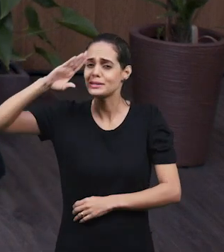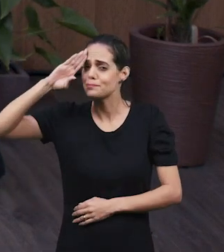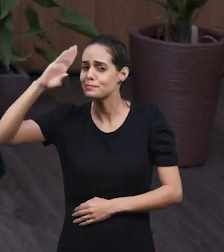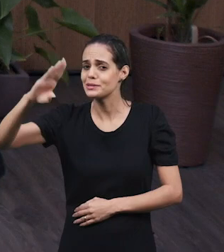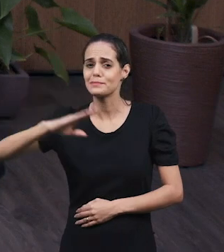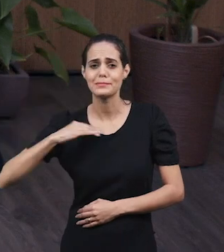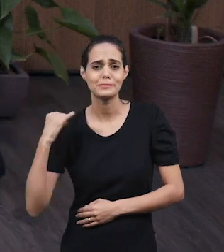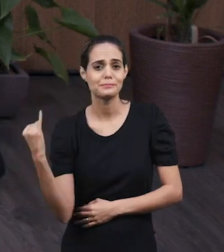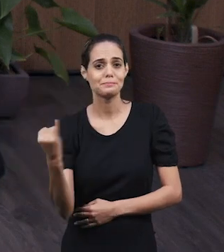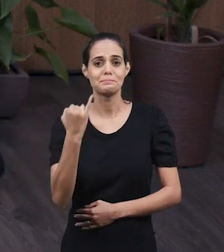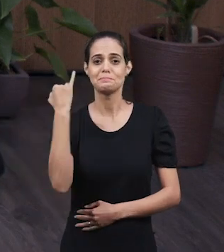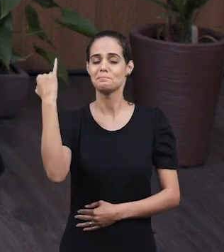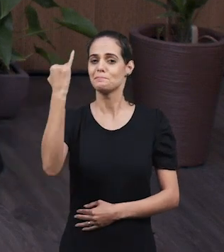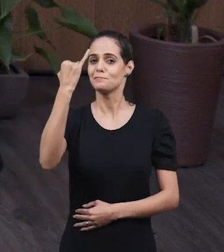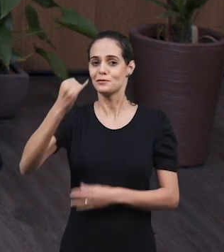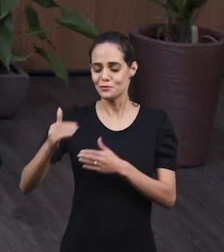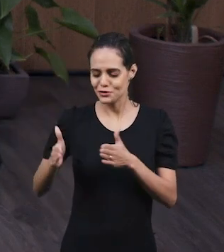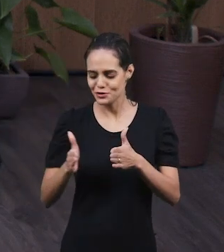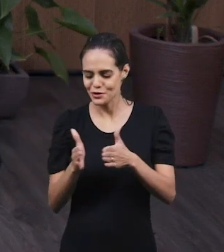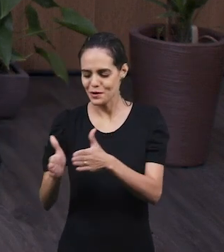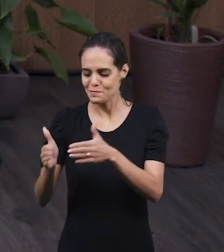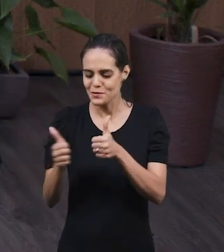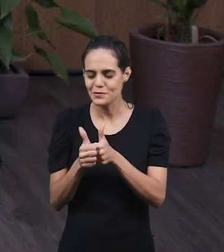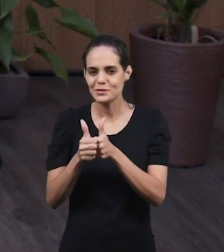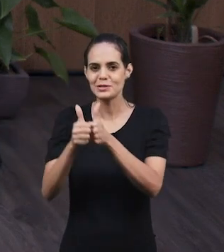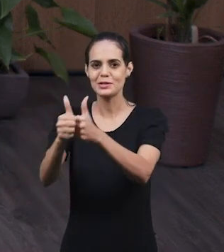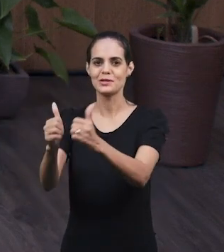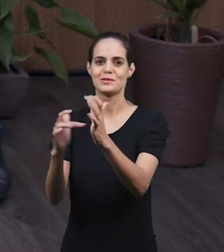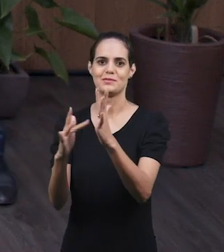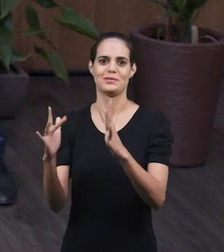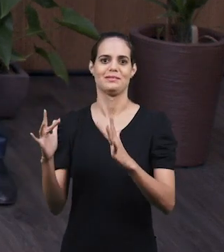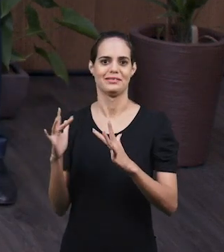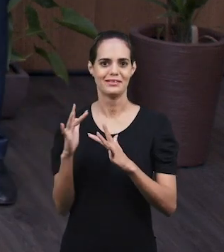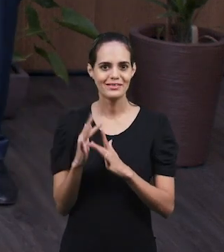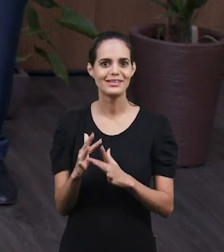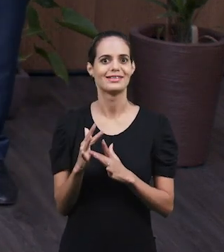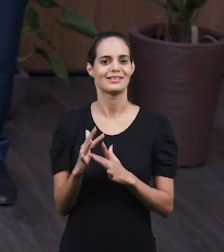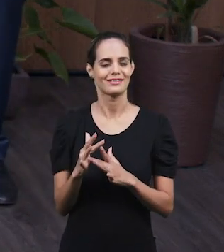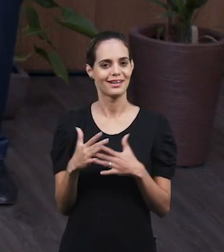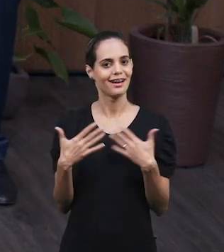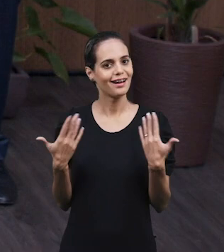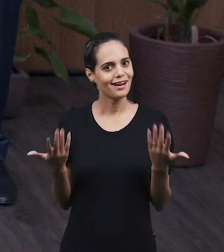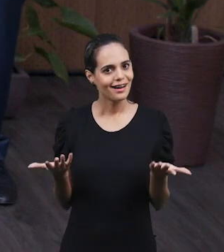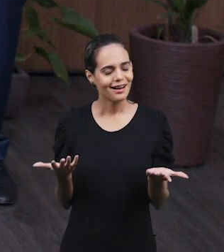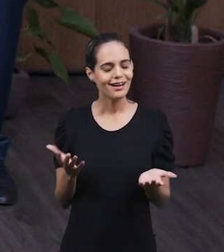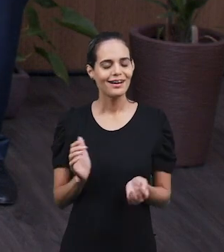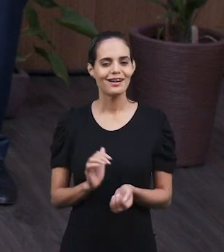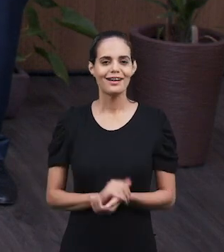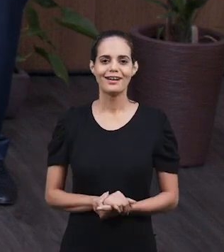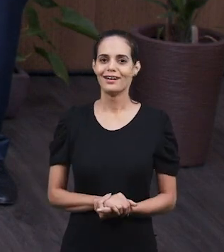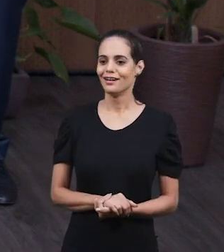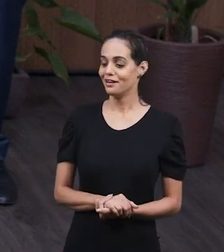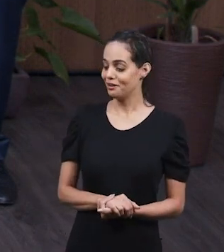le texte. Il a suivi Jésus par le chemin. Donc, Sergio, quand il